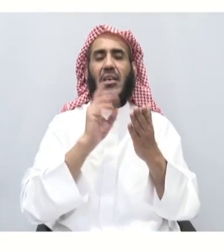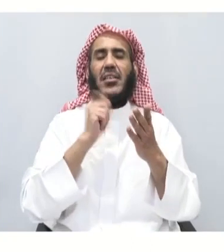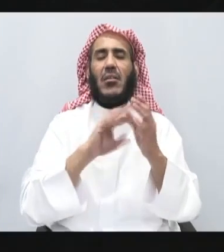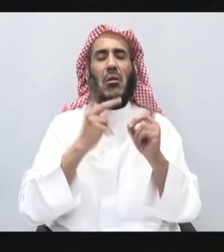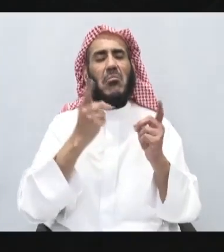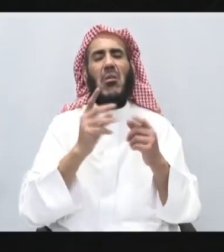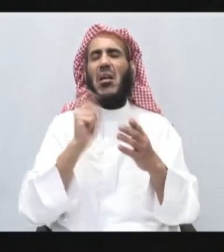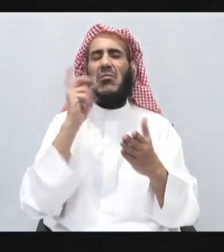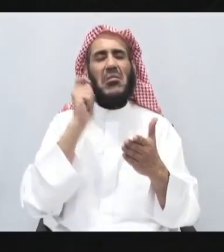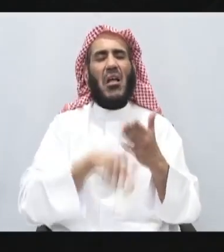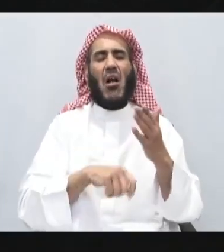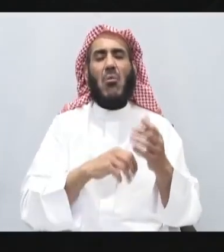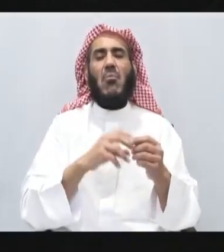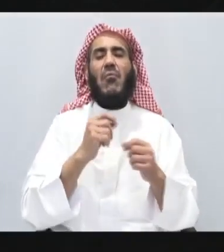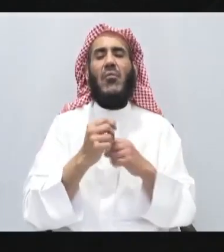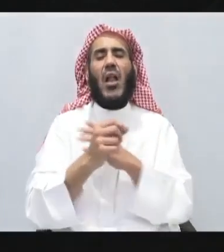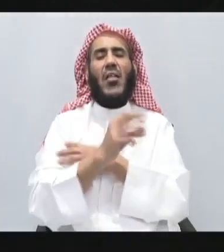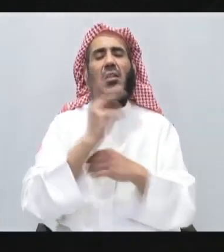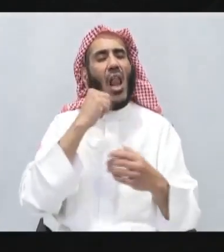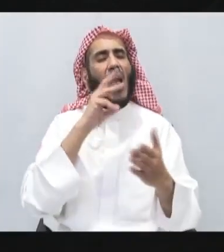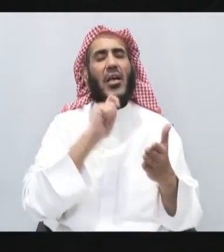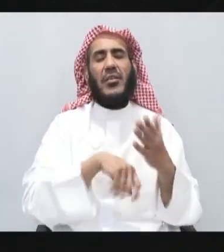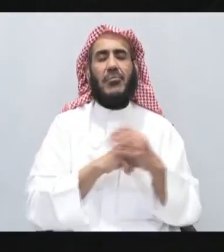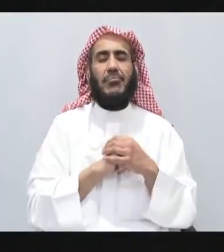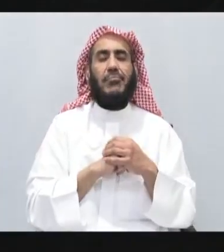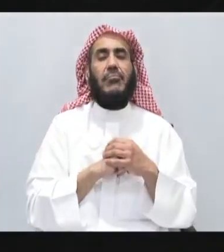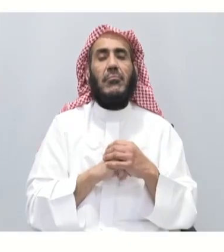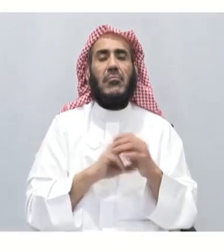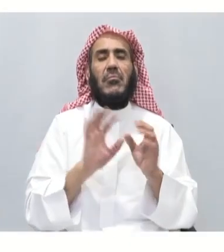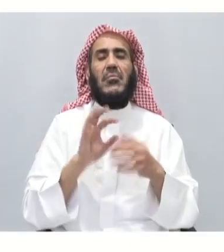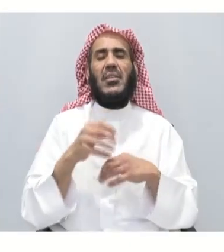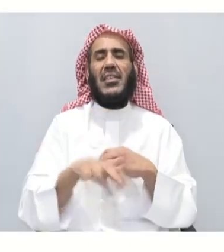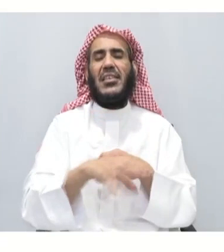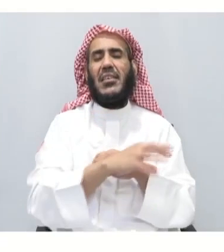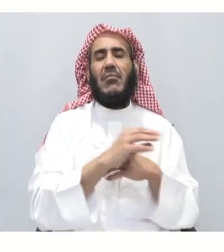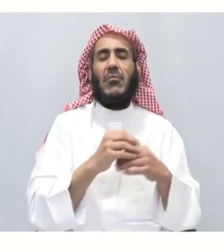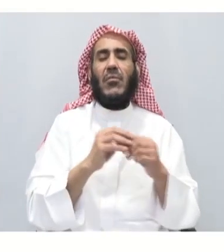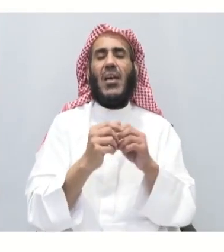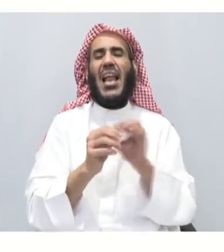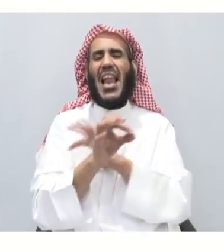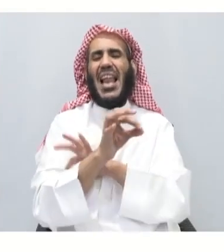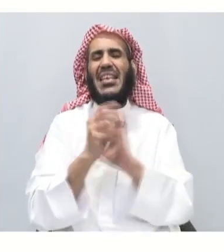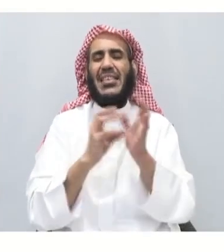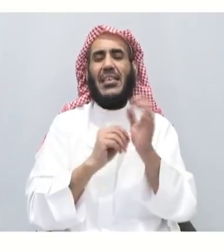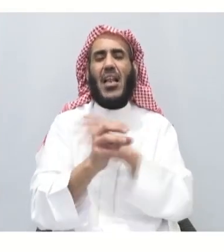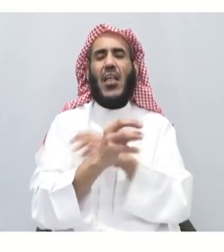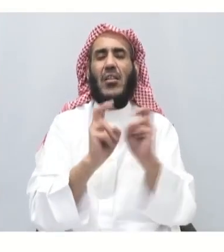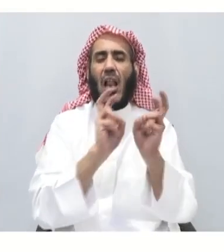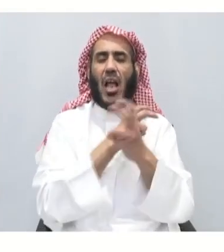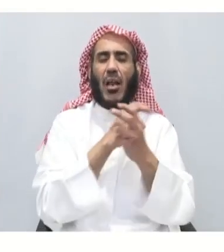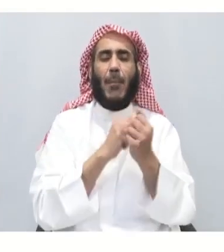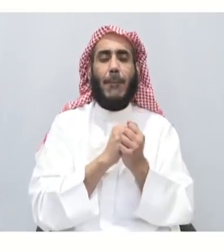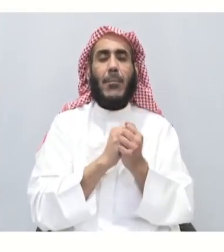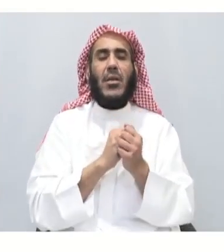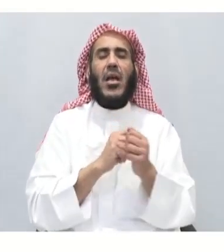لا نستطيع التحكم بالعضلات اللااراديه تصنيف انسجه العضليه العضلات الهيكليه